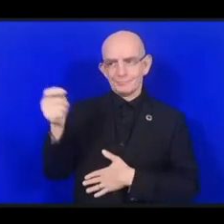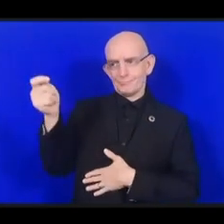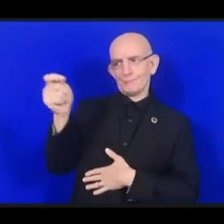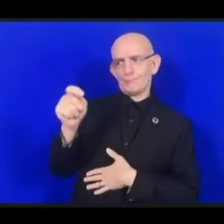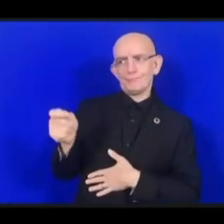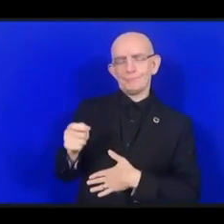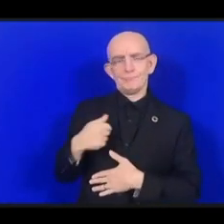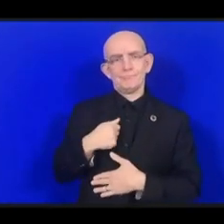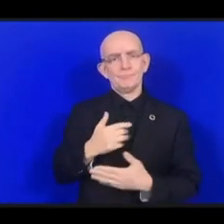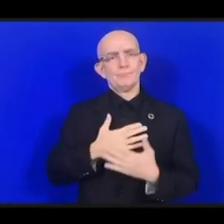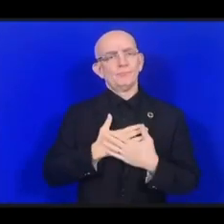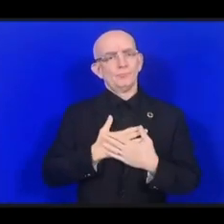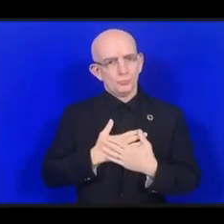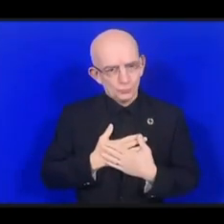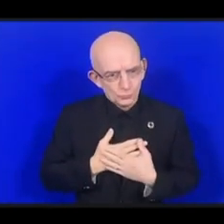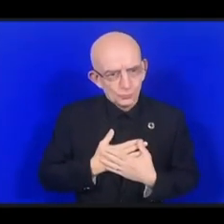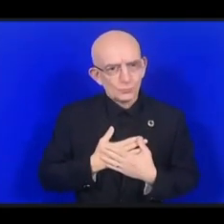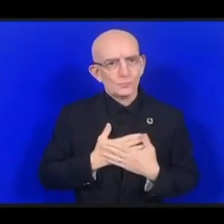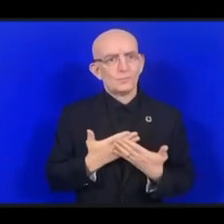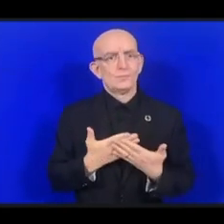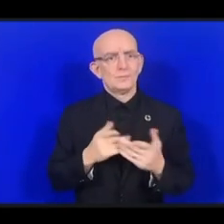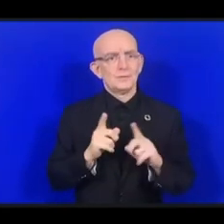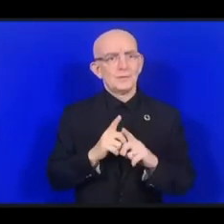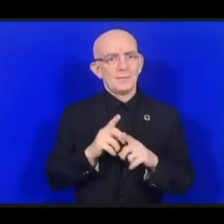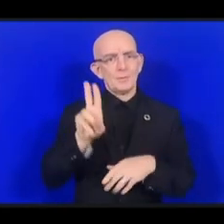المتحده شكرا